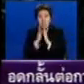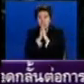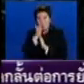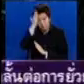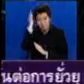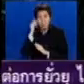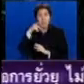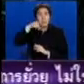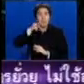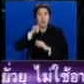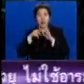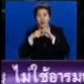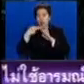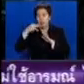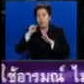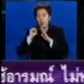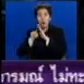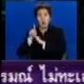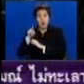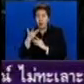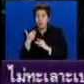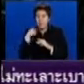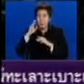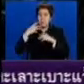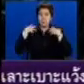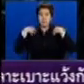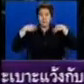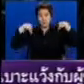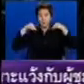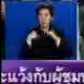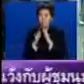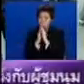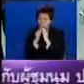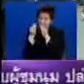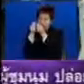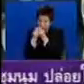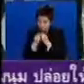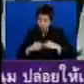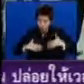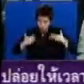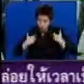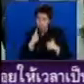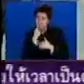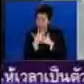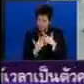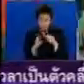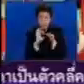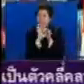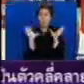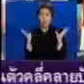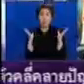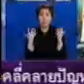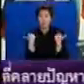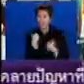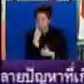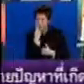การถือปฏิบัติตนของพราหมณ์ส่วนใหญ่จะเป็นการกราบไหว้บูชาเทพเพื่อสร้างกุศลให้เกิดความสุขความร่มเย็นและความสันติในจิตใจ